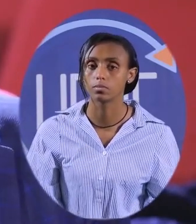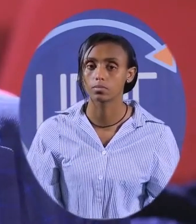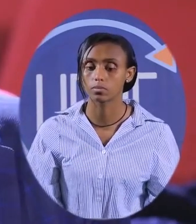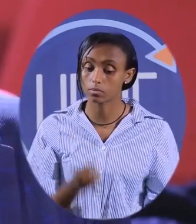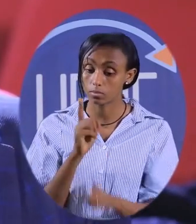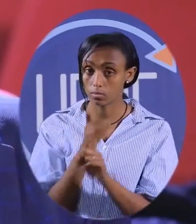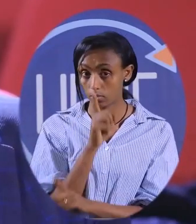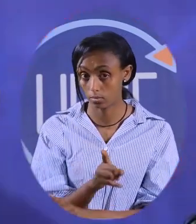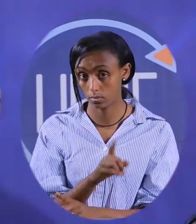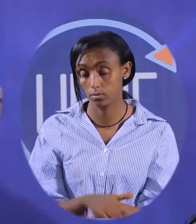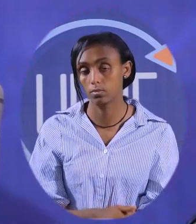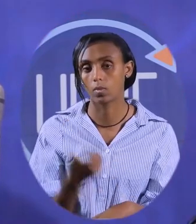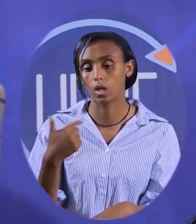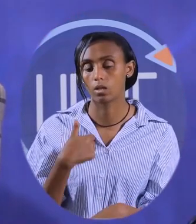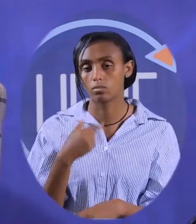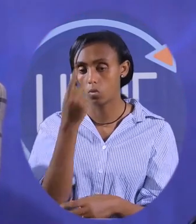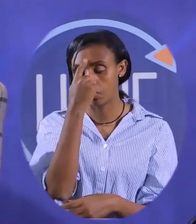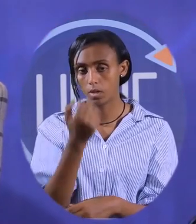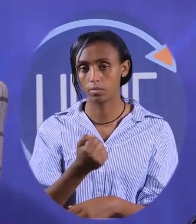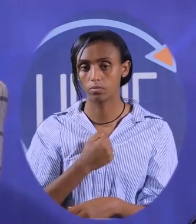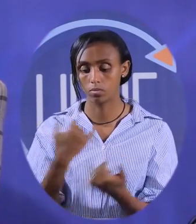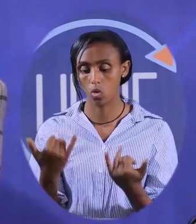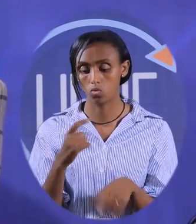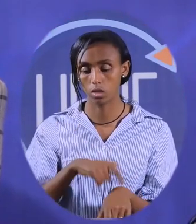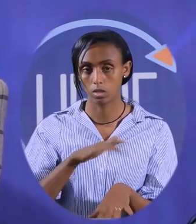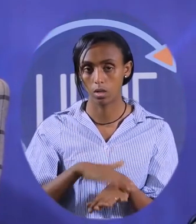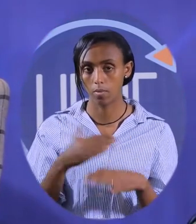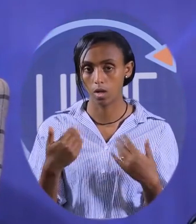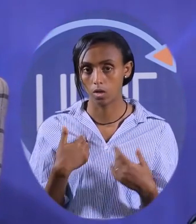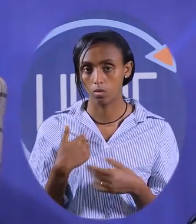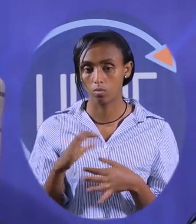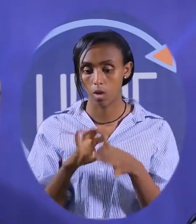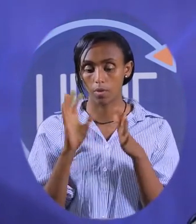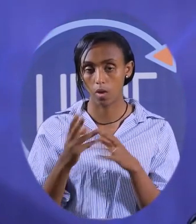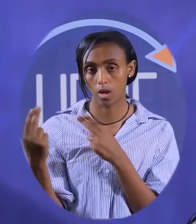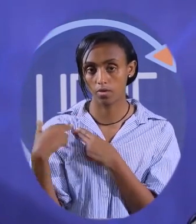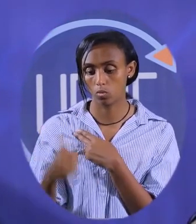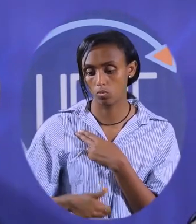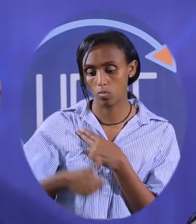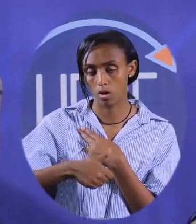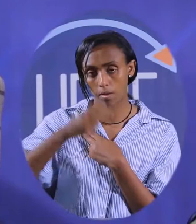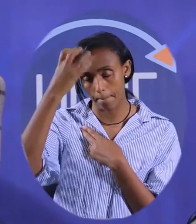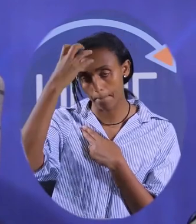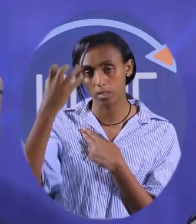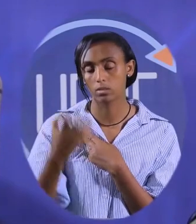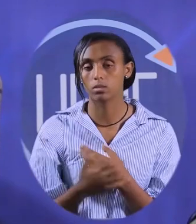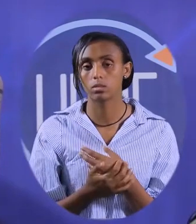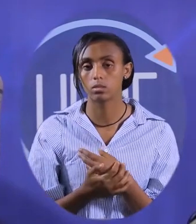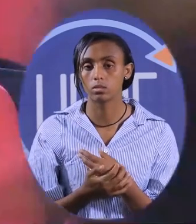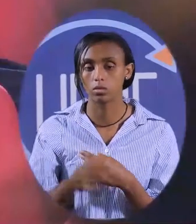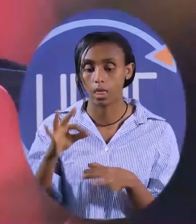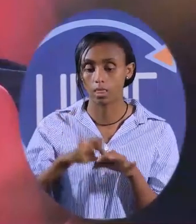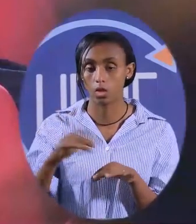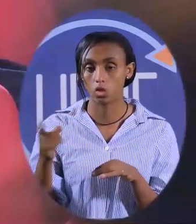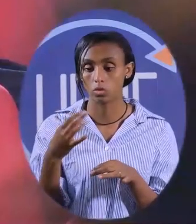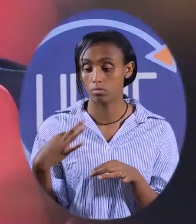እርግጥ ነው እኔም የማምንበት በአሁኑ ሰዓት ባለው የማህበራዊ ኃላፊነት መንግስት ዋነኛ ቀጣሪ